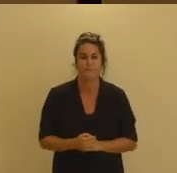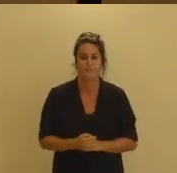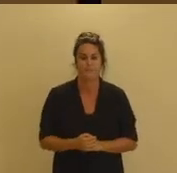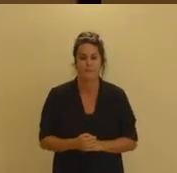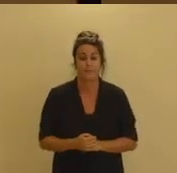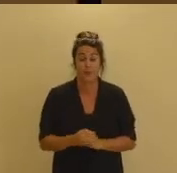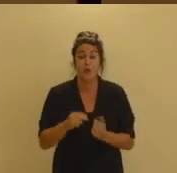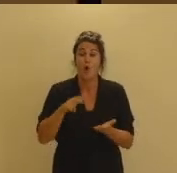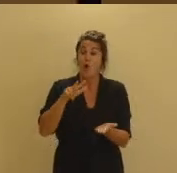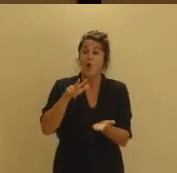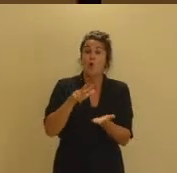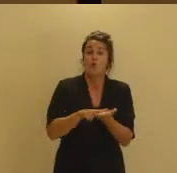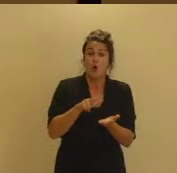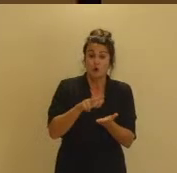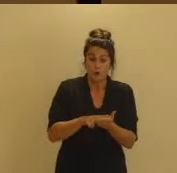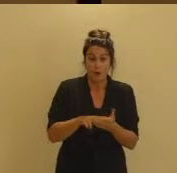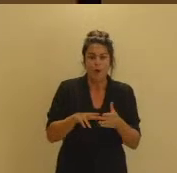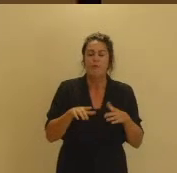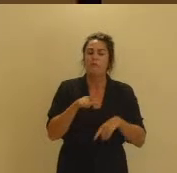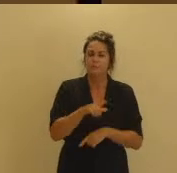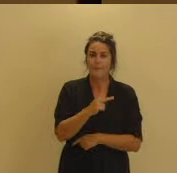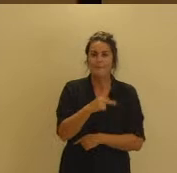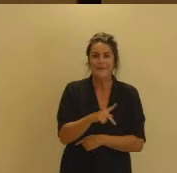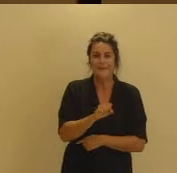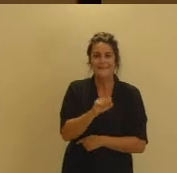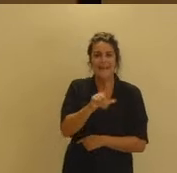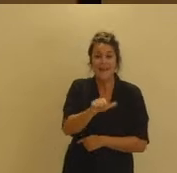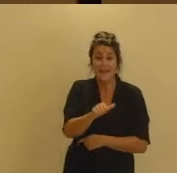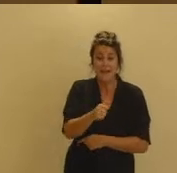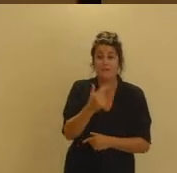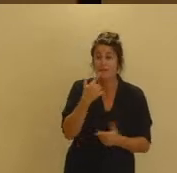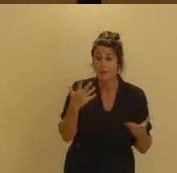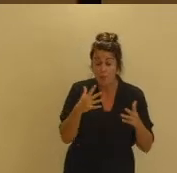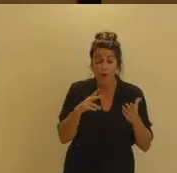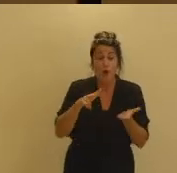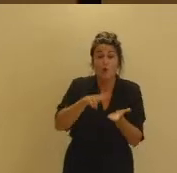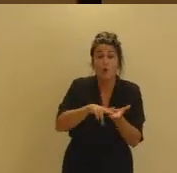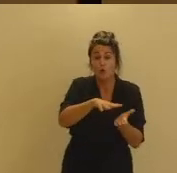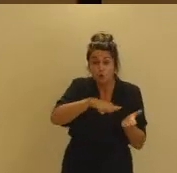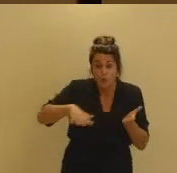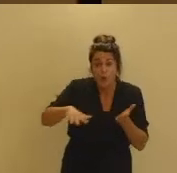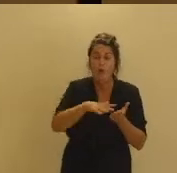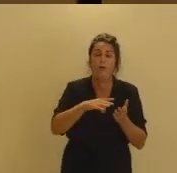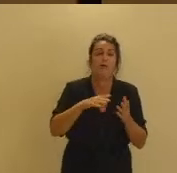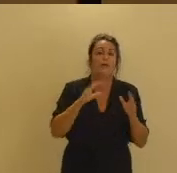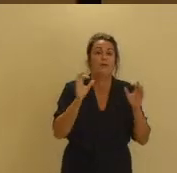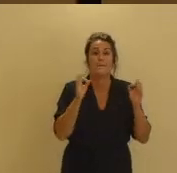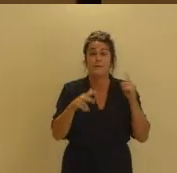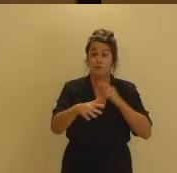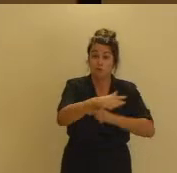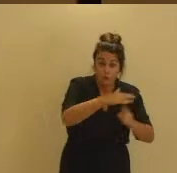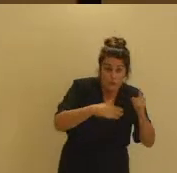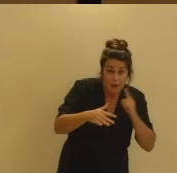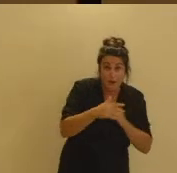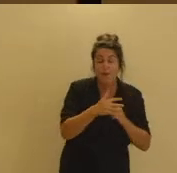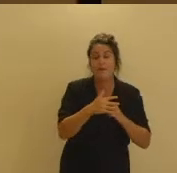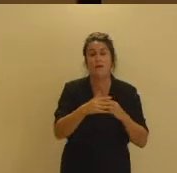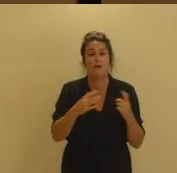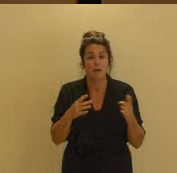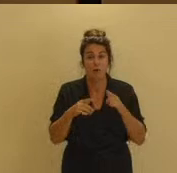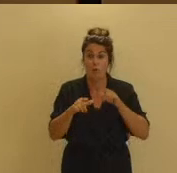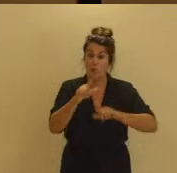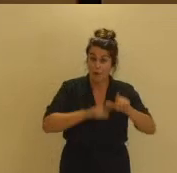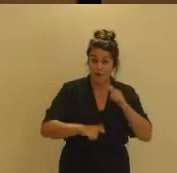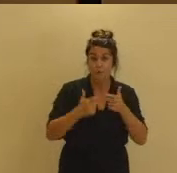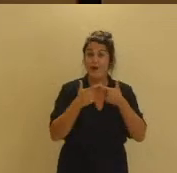Les logements produits en PSLA, c'est-à-dire les logements sociaux mais en